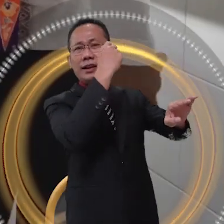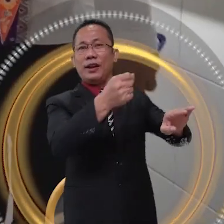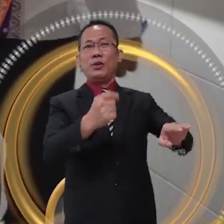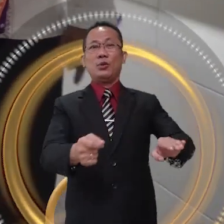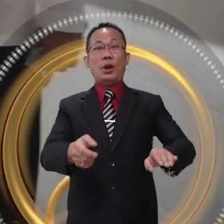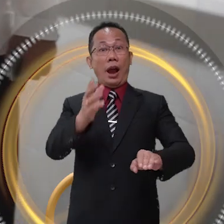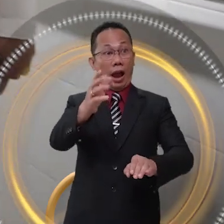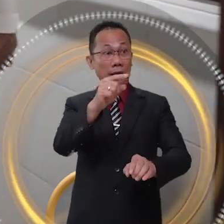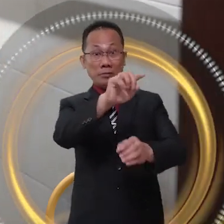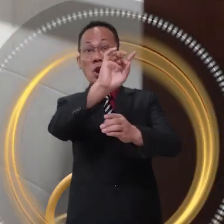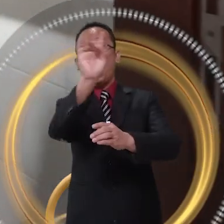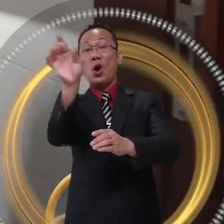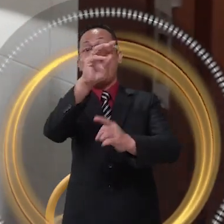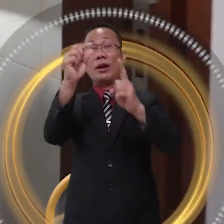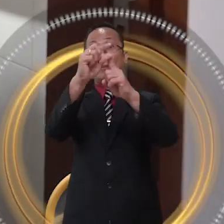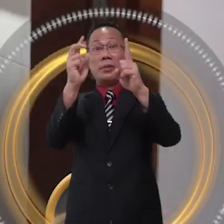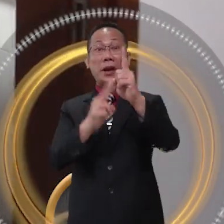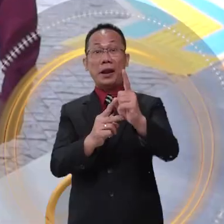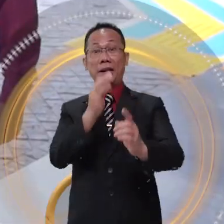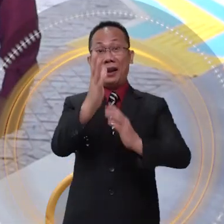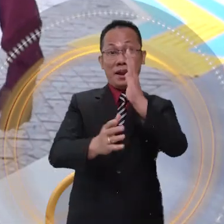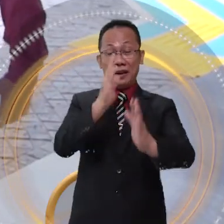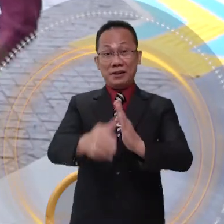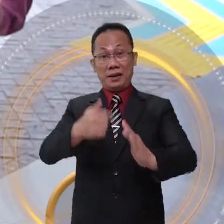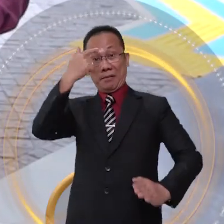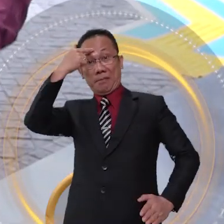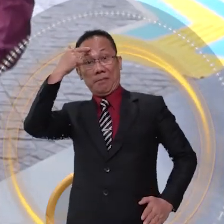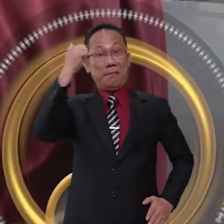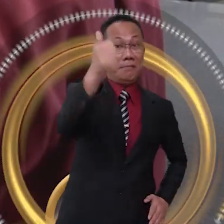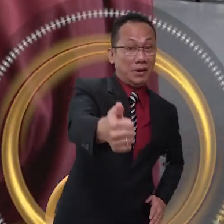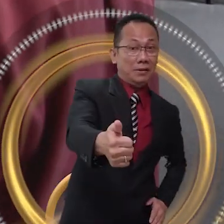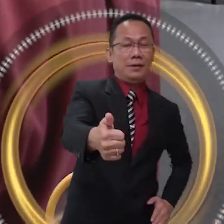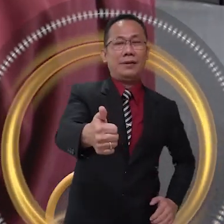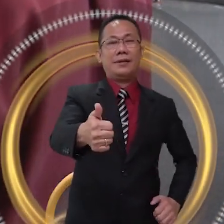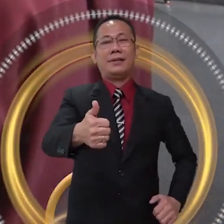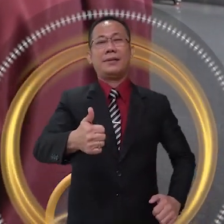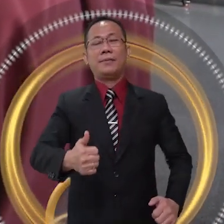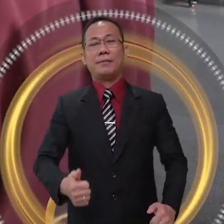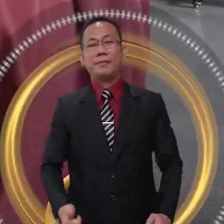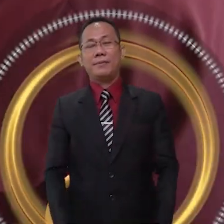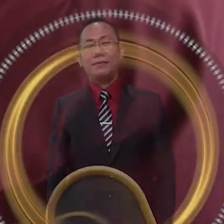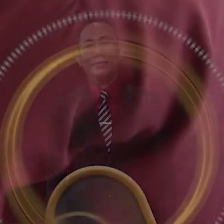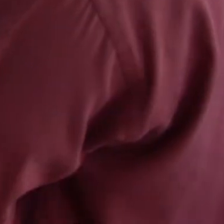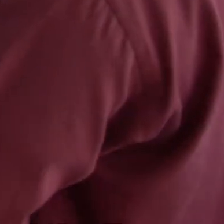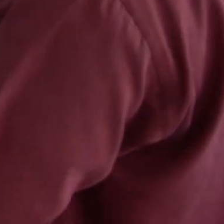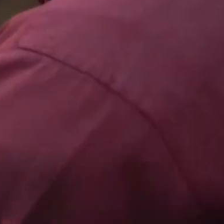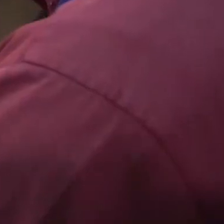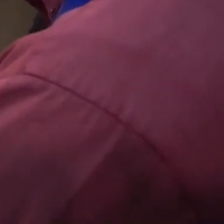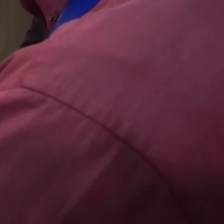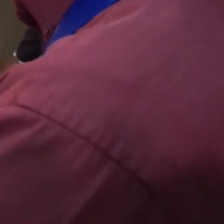darurat. Selain itu, para petugas pelaksana juga memiliki kemampuan menggunakan bahasa isyarat.